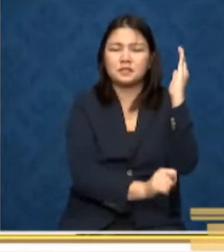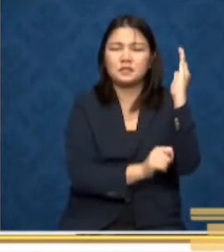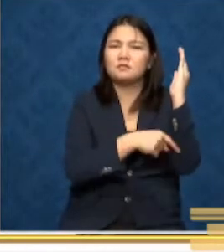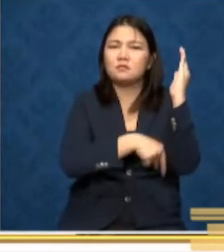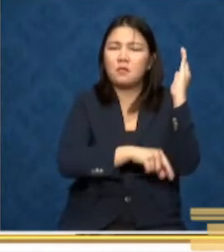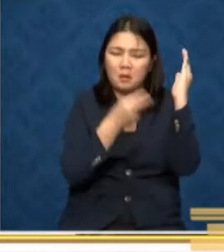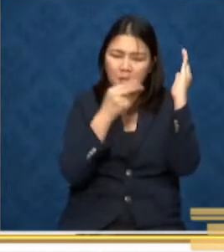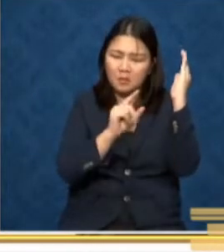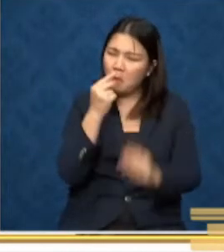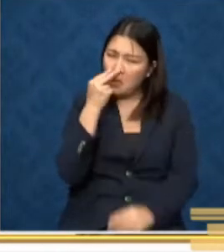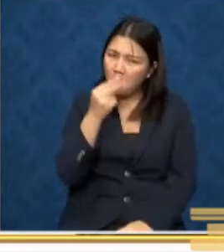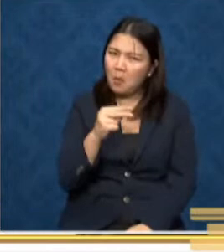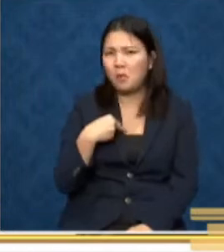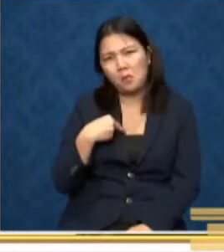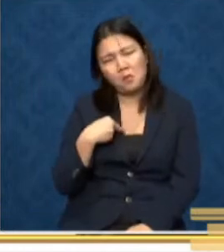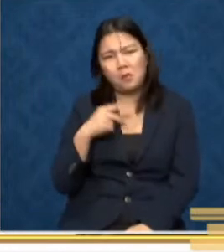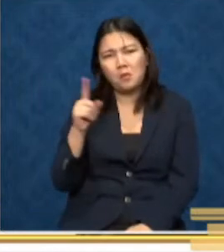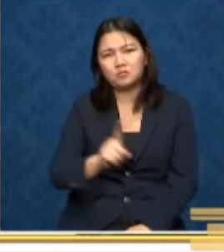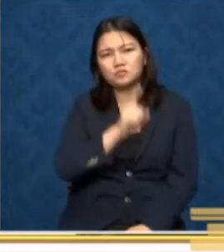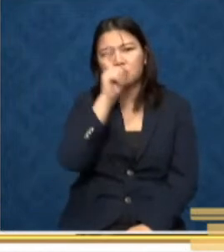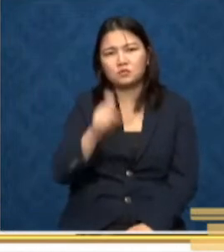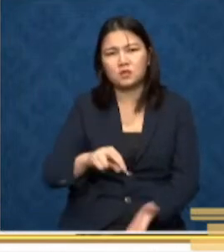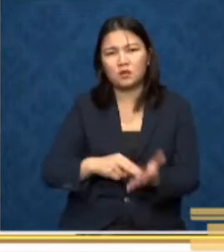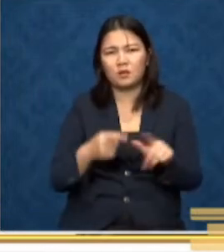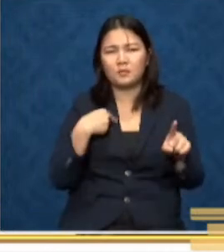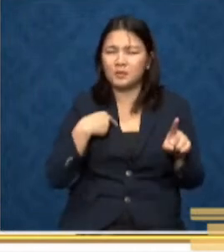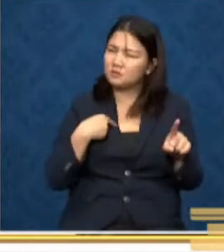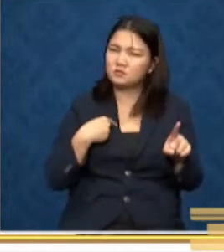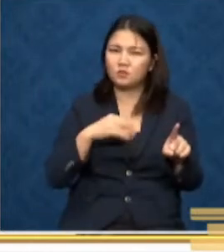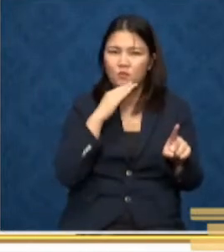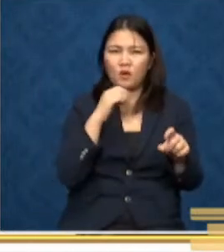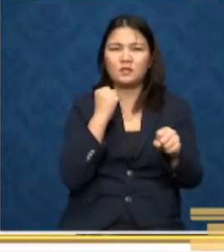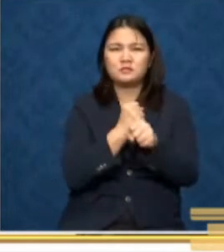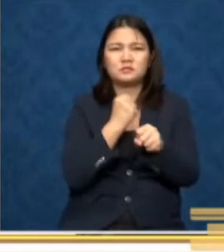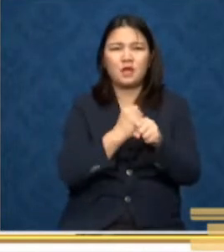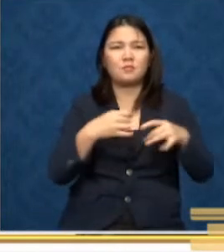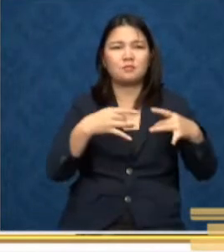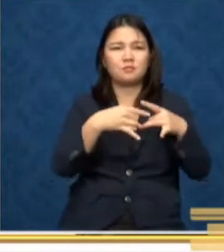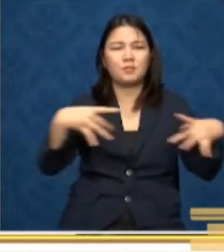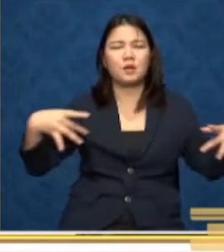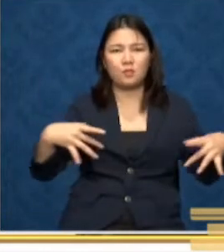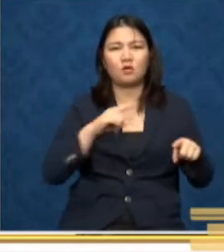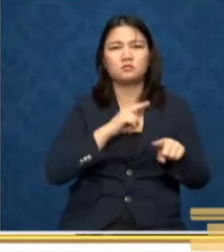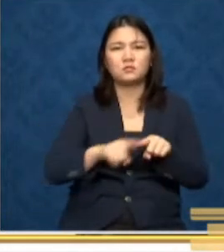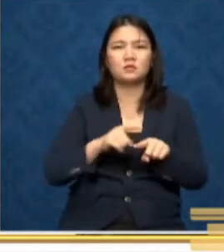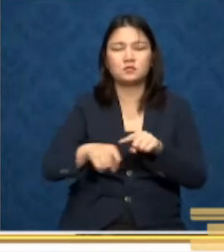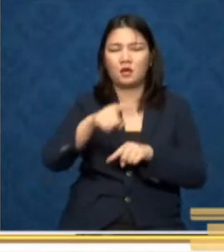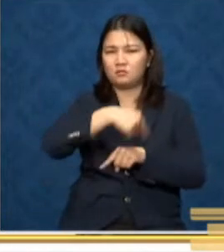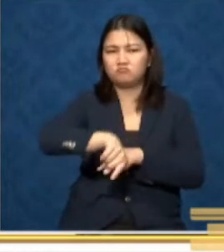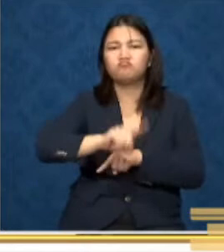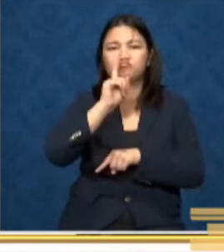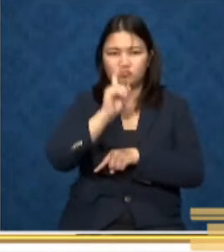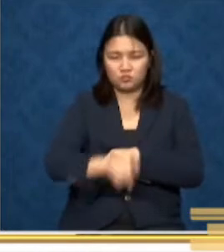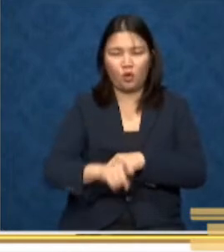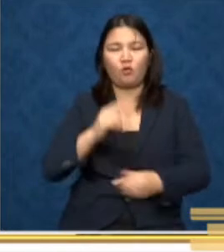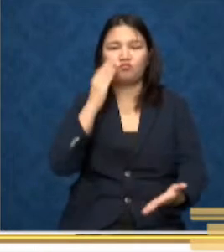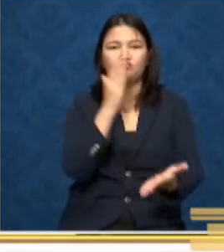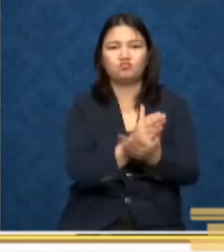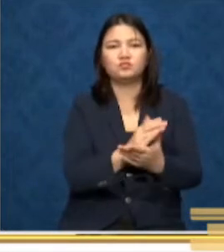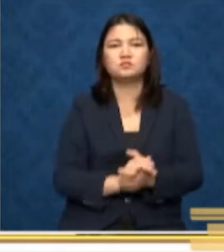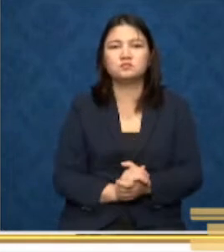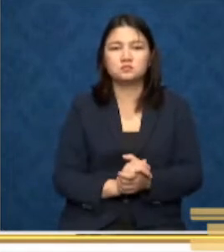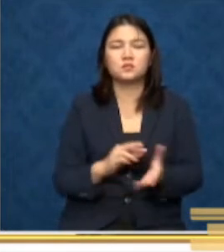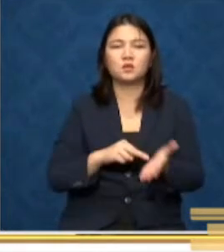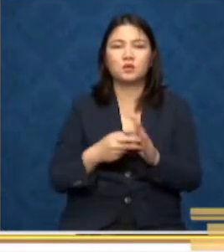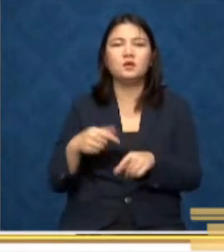ต้องให้ความสำคัญเป็นพิเศษต่อการยุติการปฏิบัติหน้าที่ที่ไม่เหมาะสมในพื้นที่สถานกักกันค่ะซึ่ง Amnesty ได้รับข้อ